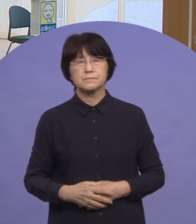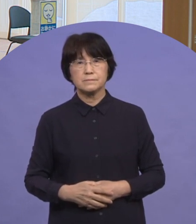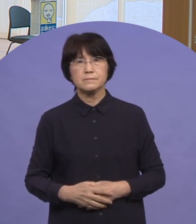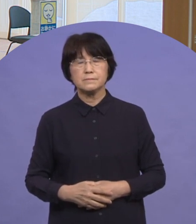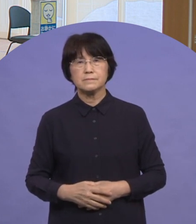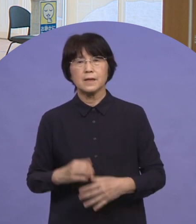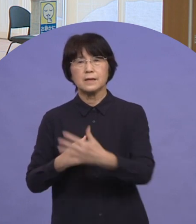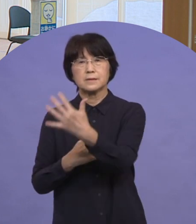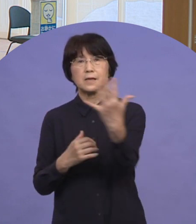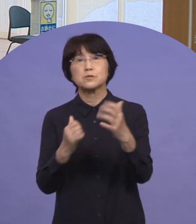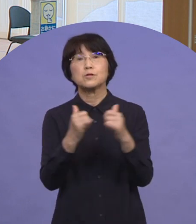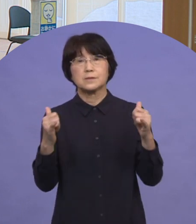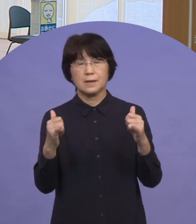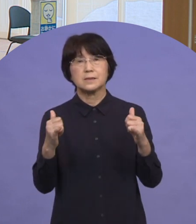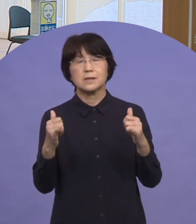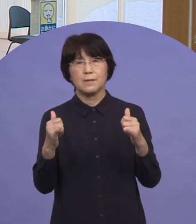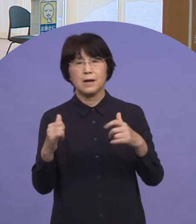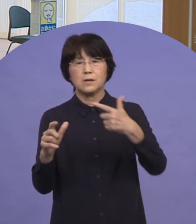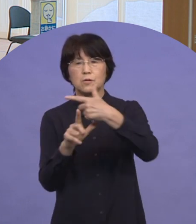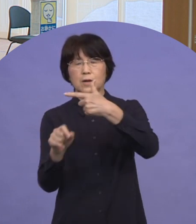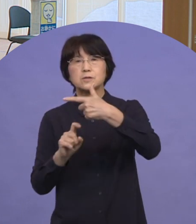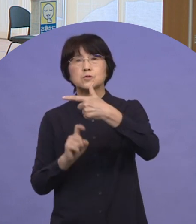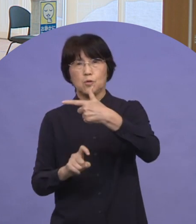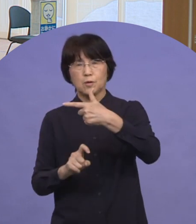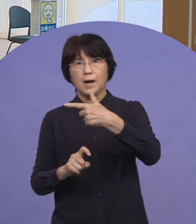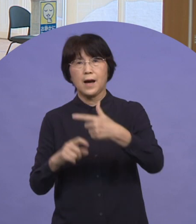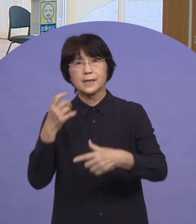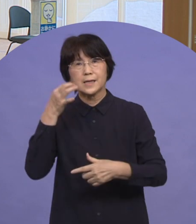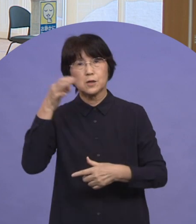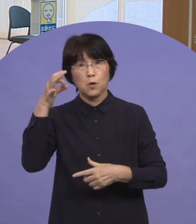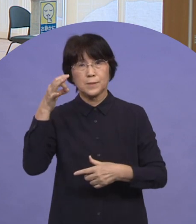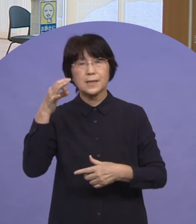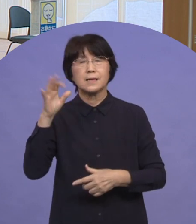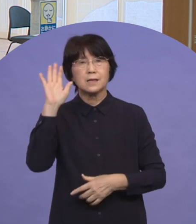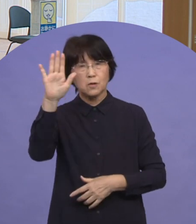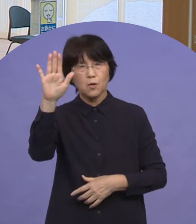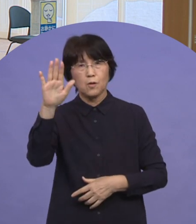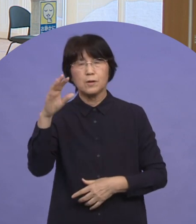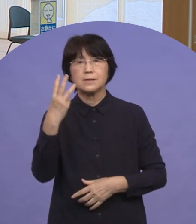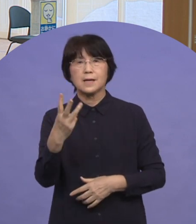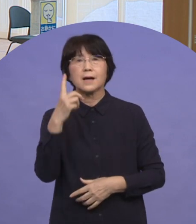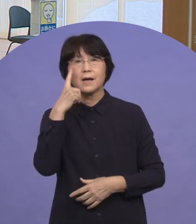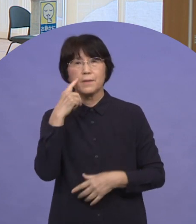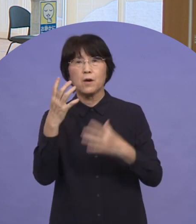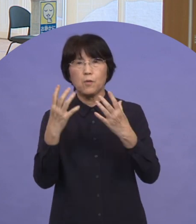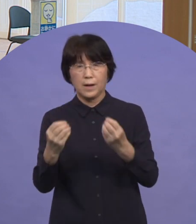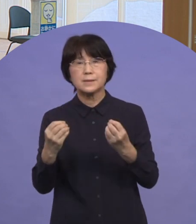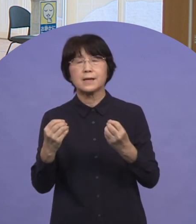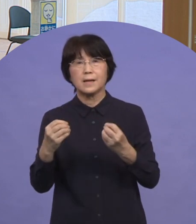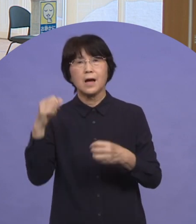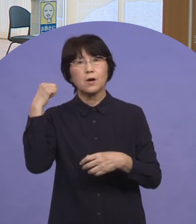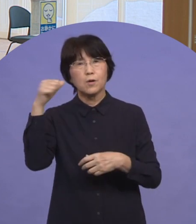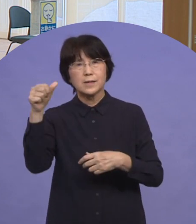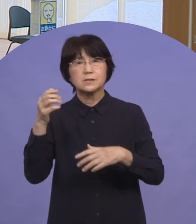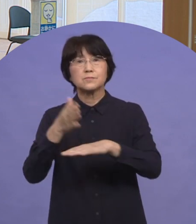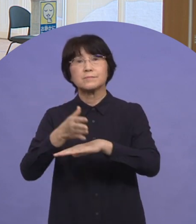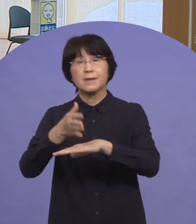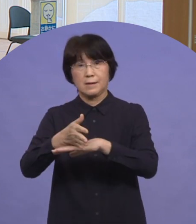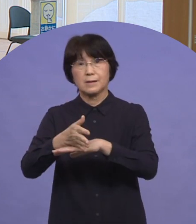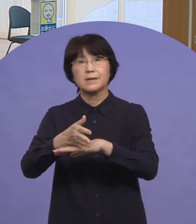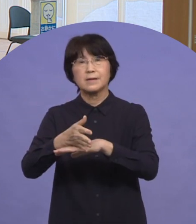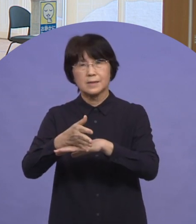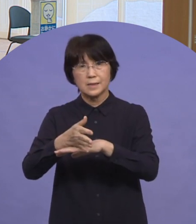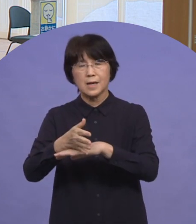対象となる人には6月10日金曜日以降、3回目接種を終えてから5ヶ月経過する時期